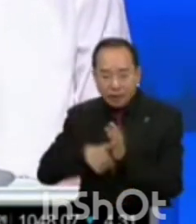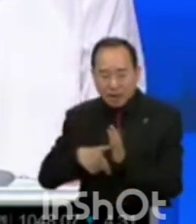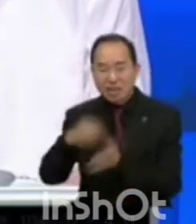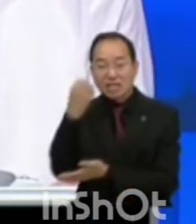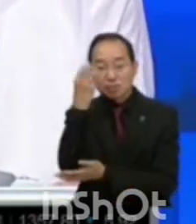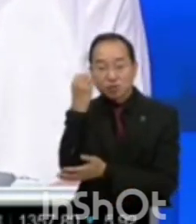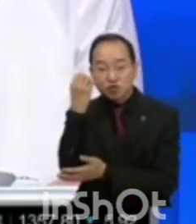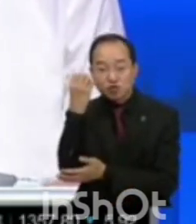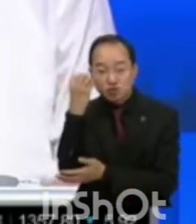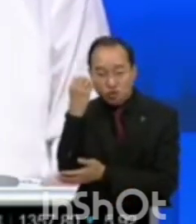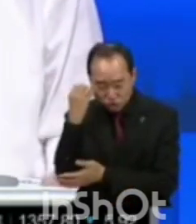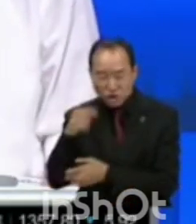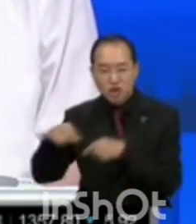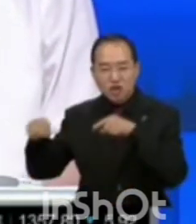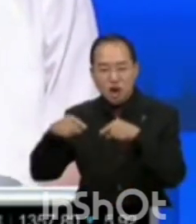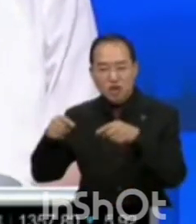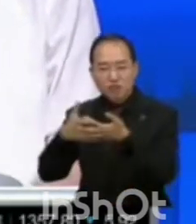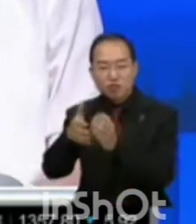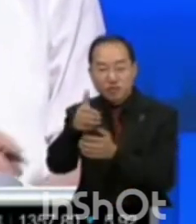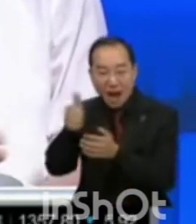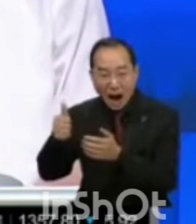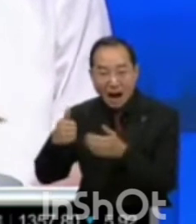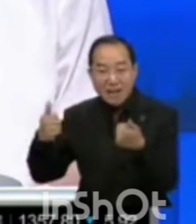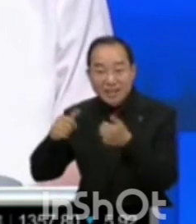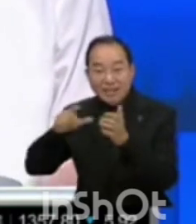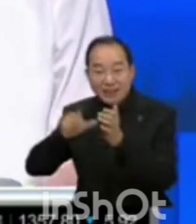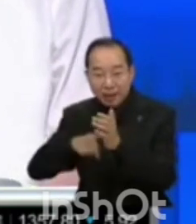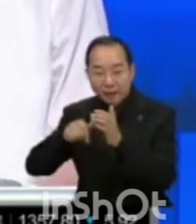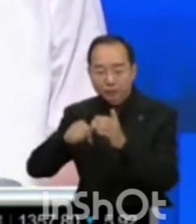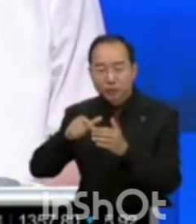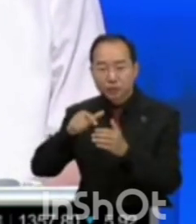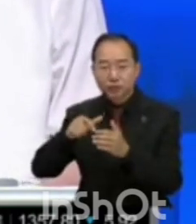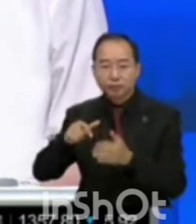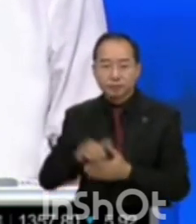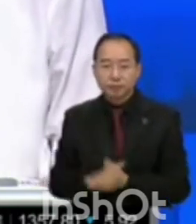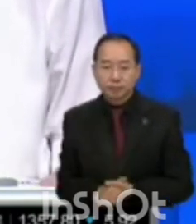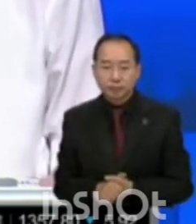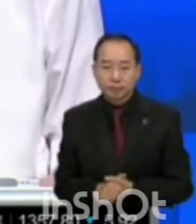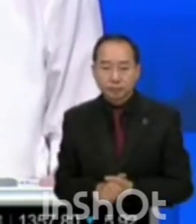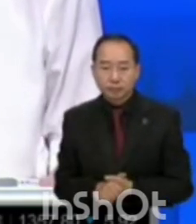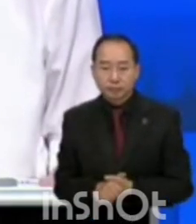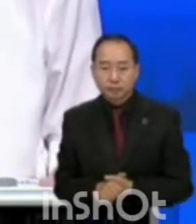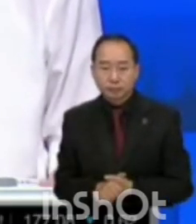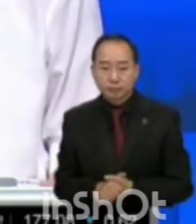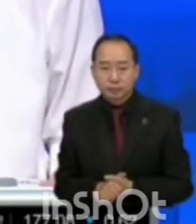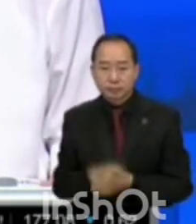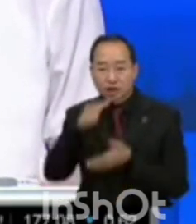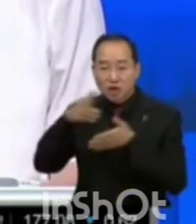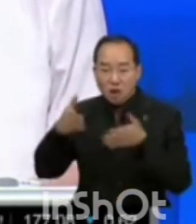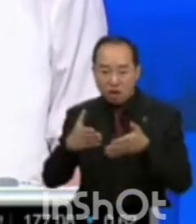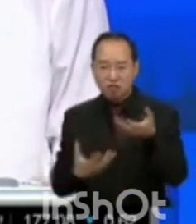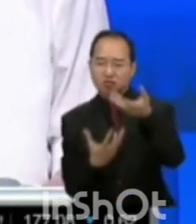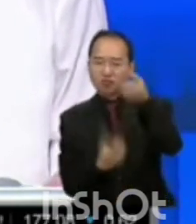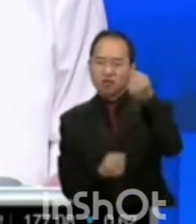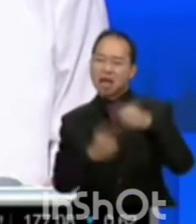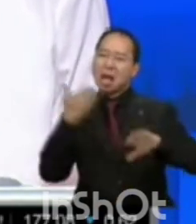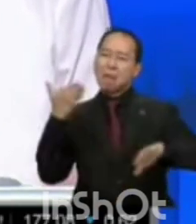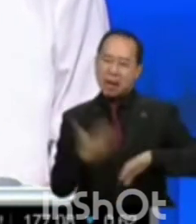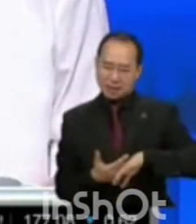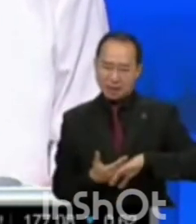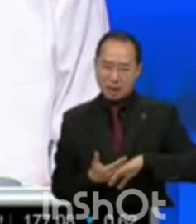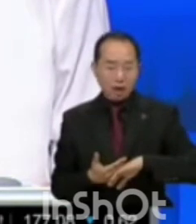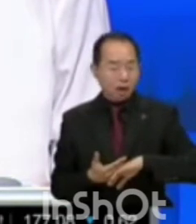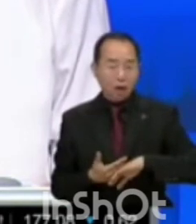경인 일간지들 정치부장하고 오찬 간담회를 하시면서 경기분도 이거 반대다. 지금 오히려 다른 데는